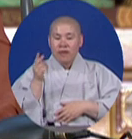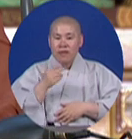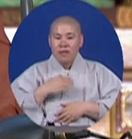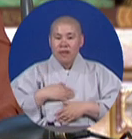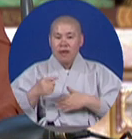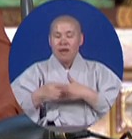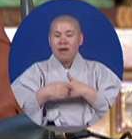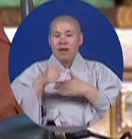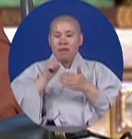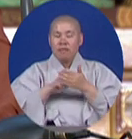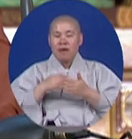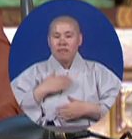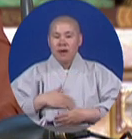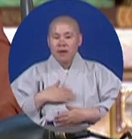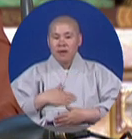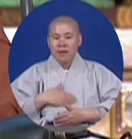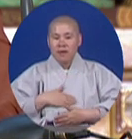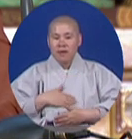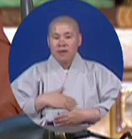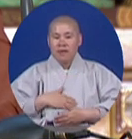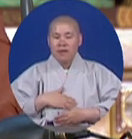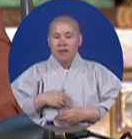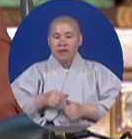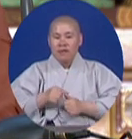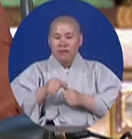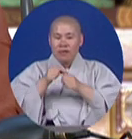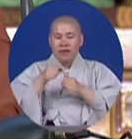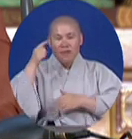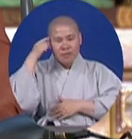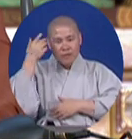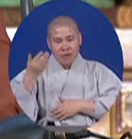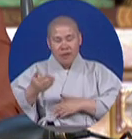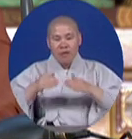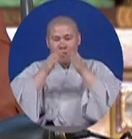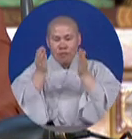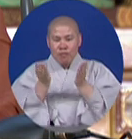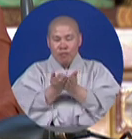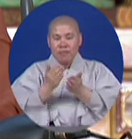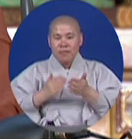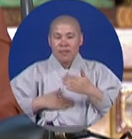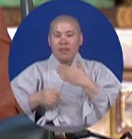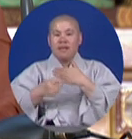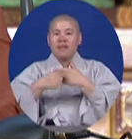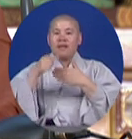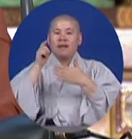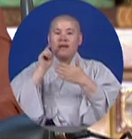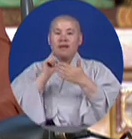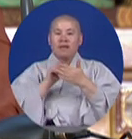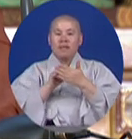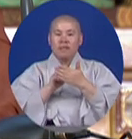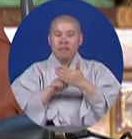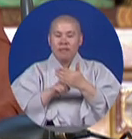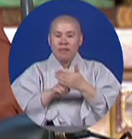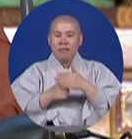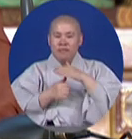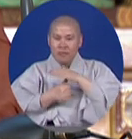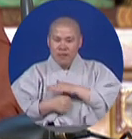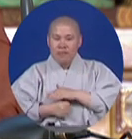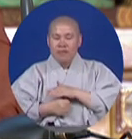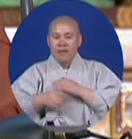마음이죠. 그걸 견성이라고 그래요. 그걸 깨달음이라고 합니다. 그래서 이 말씀은